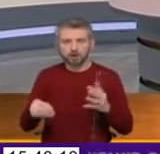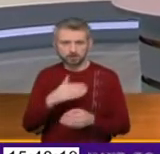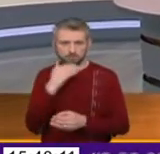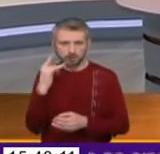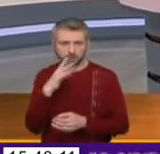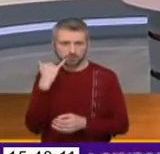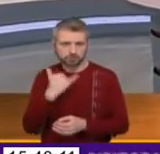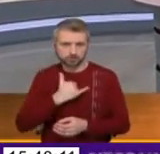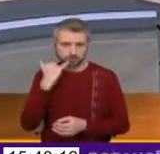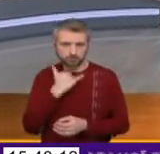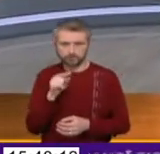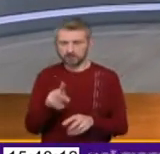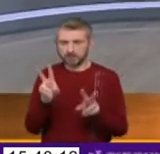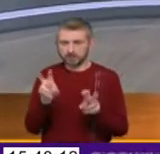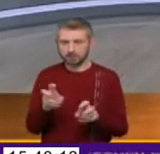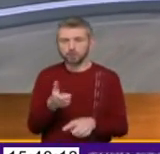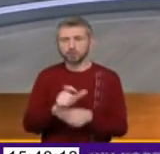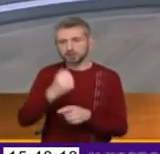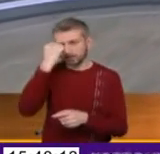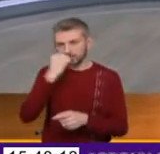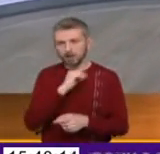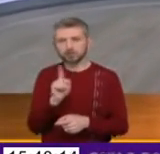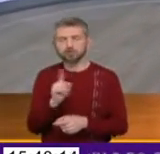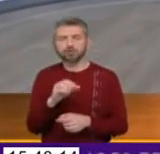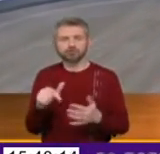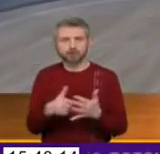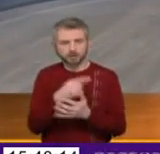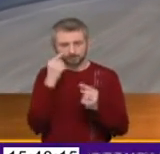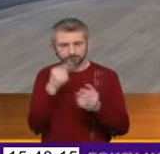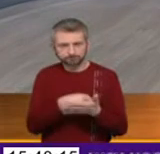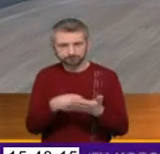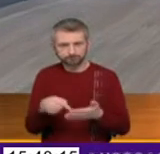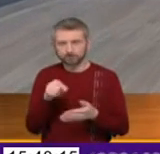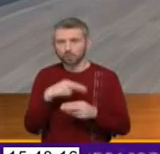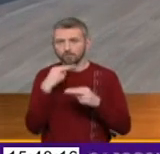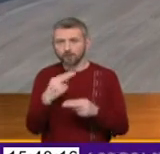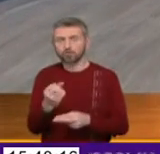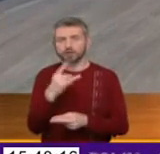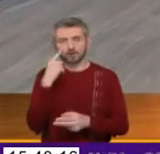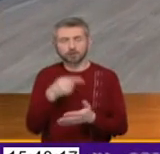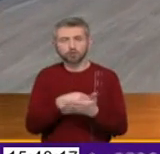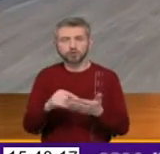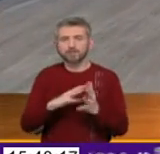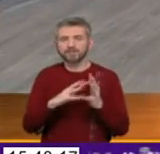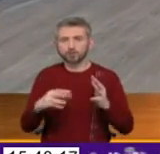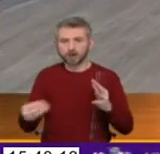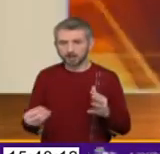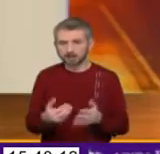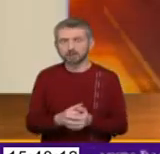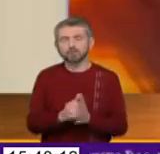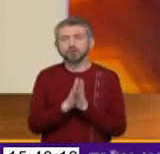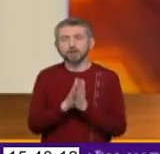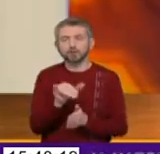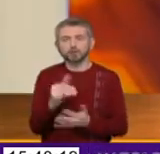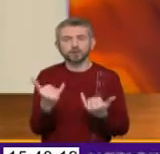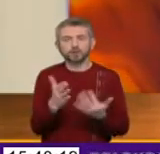неодноразово телефонували з цією темою. Дуже вдячна вам за те, що ще раз закцентувала на цьому увагу. І я ще раз наголошую, виноградарці, будь ласка, у